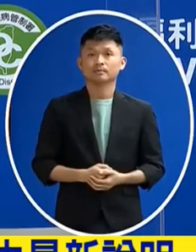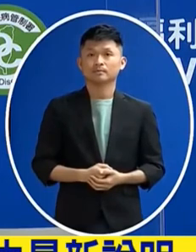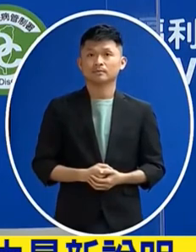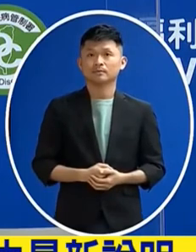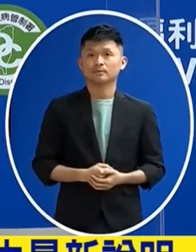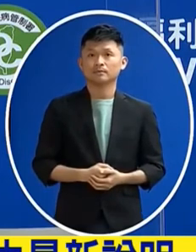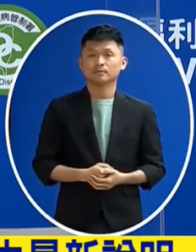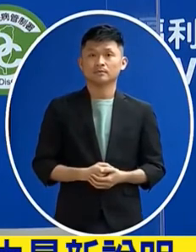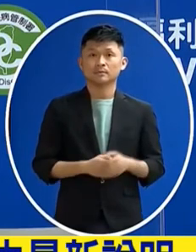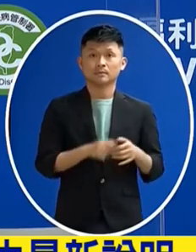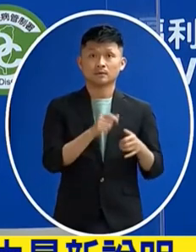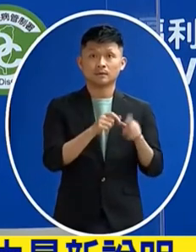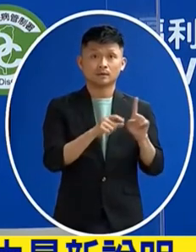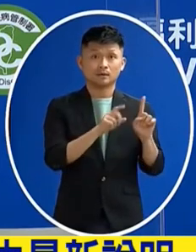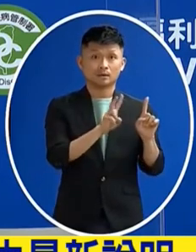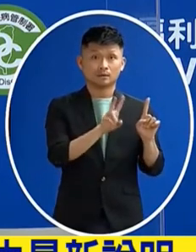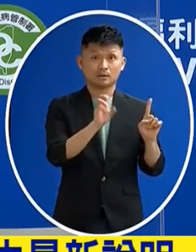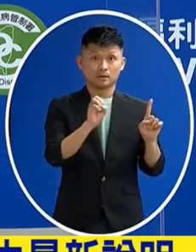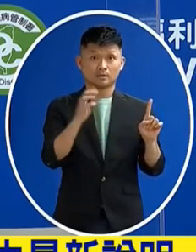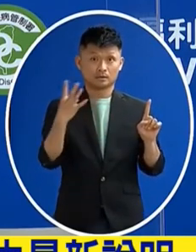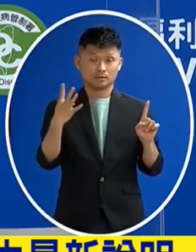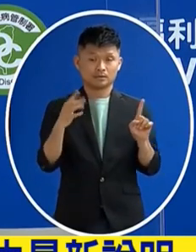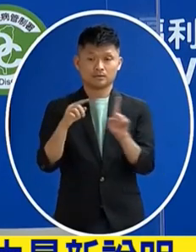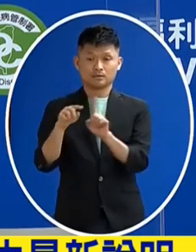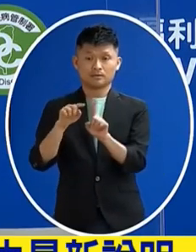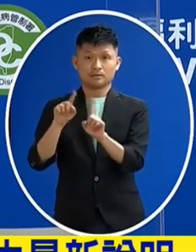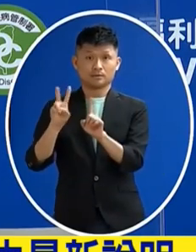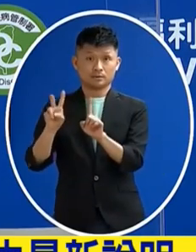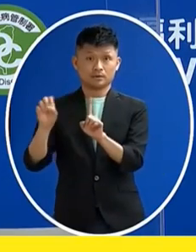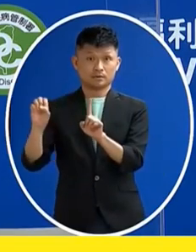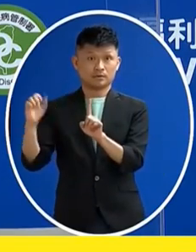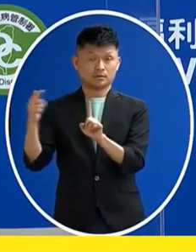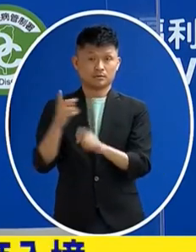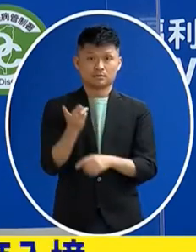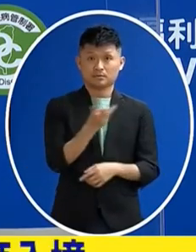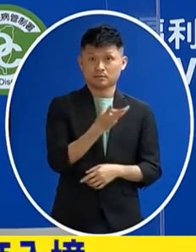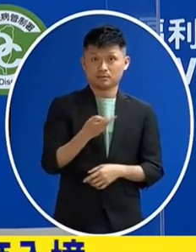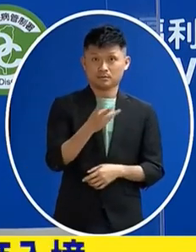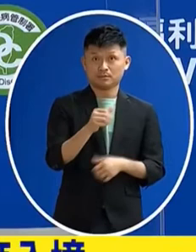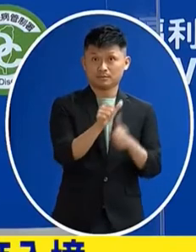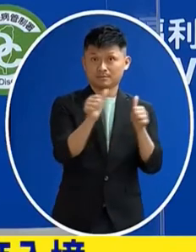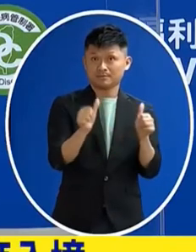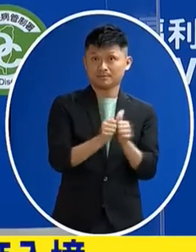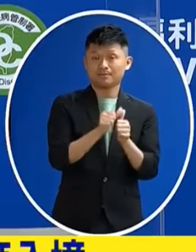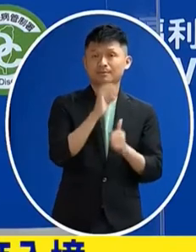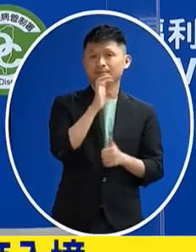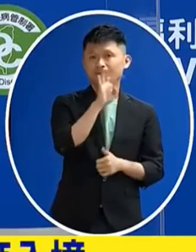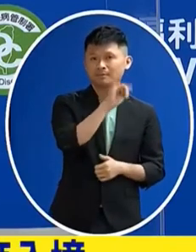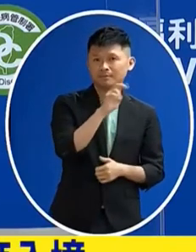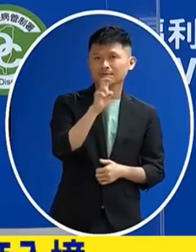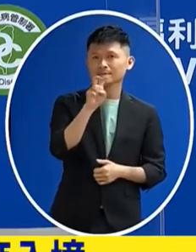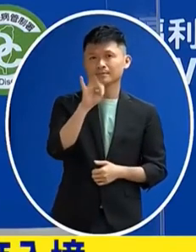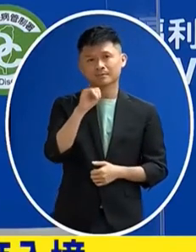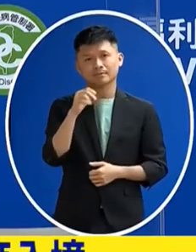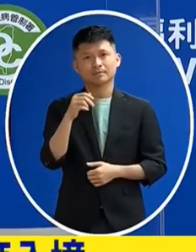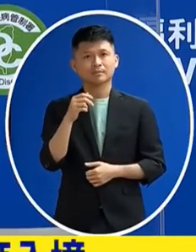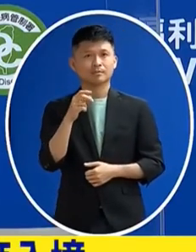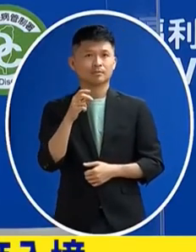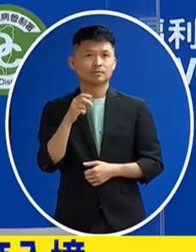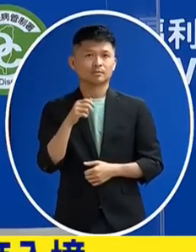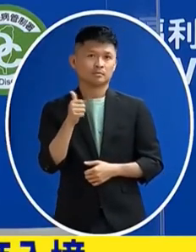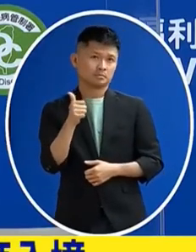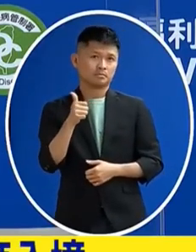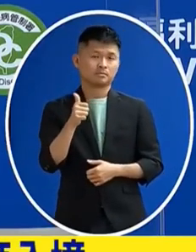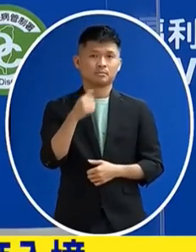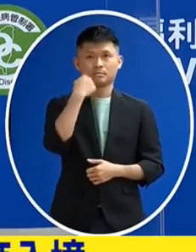本来编座1204到1206哈，那都是50多岁男性，40多岁女性，20多岁的男性，那